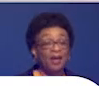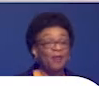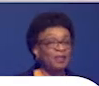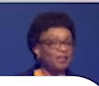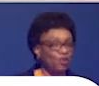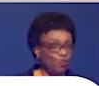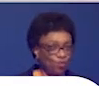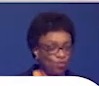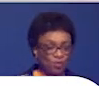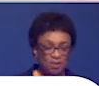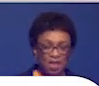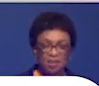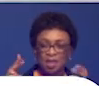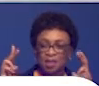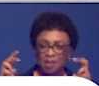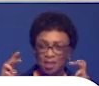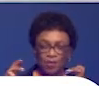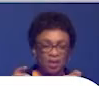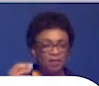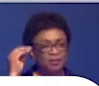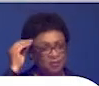Sasa limu kenda ambach